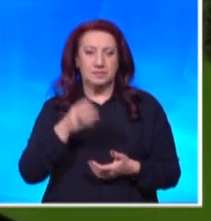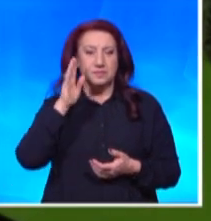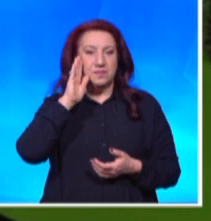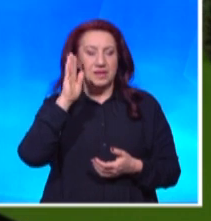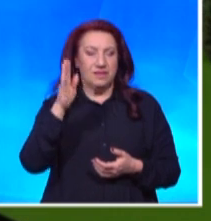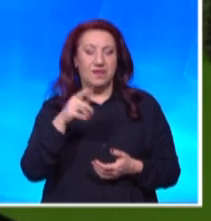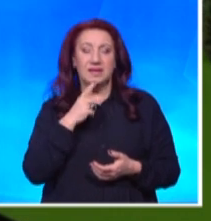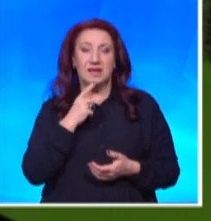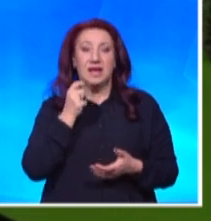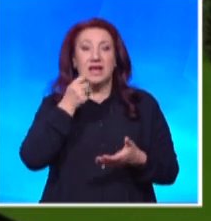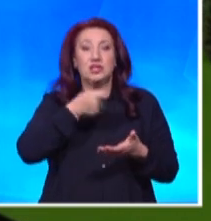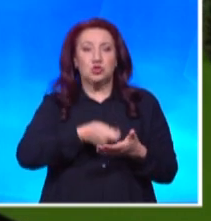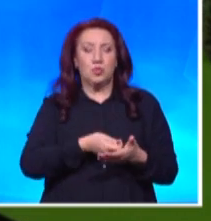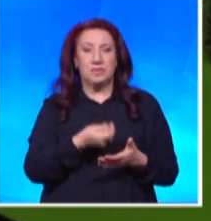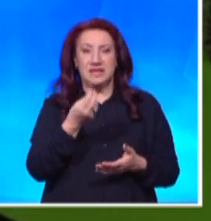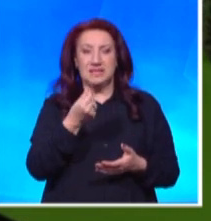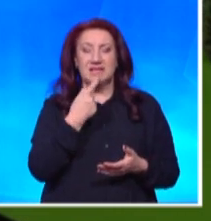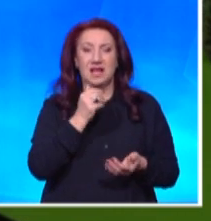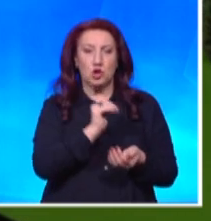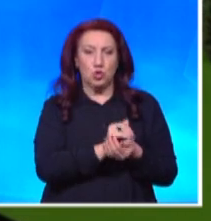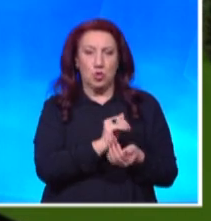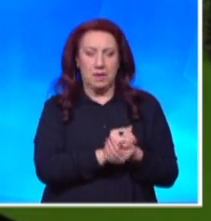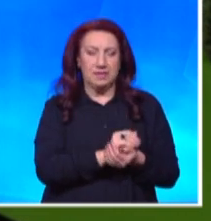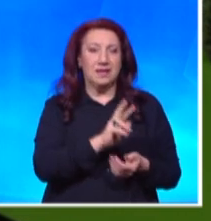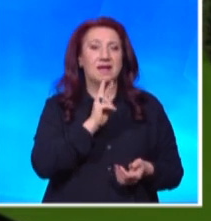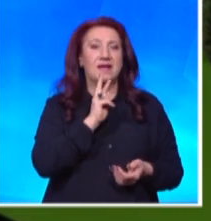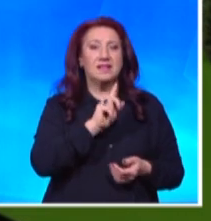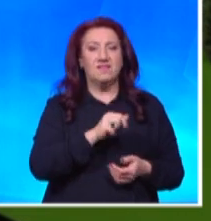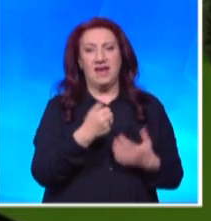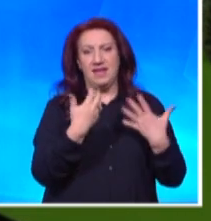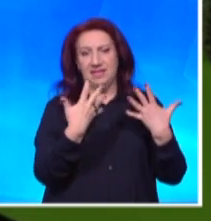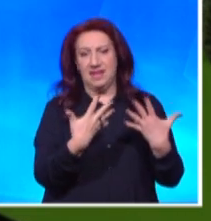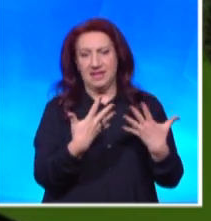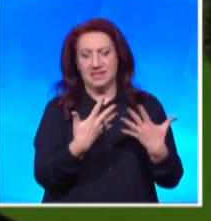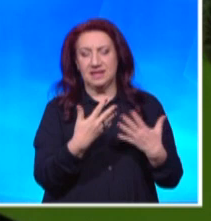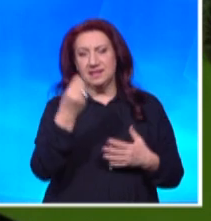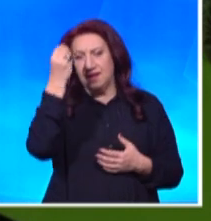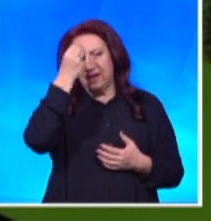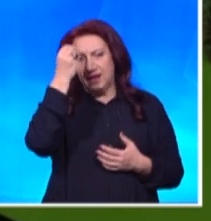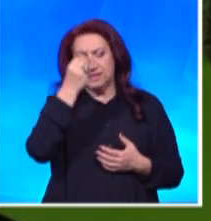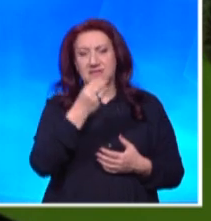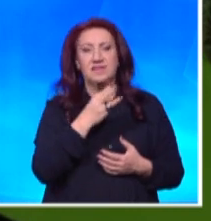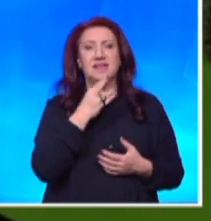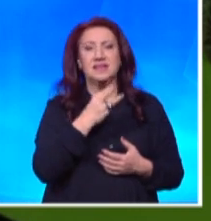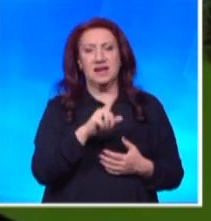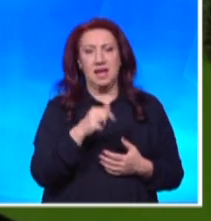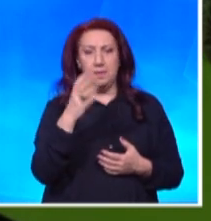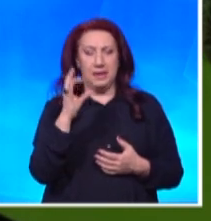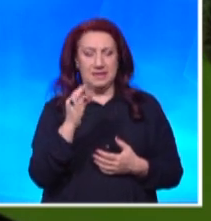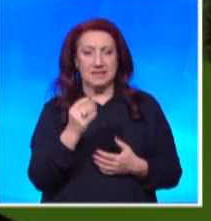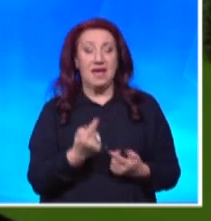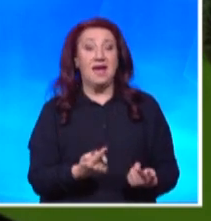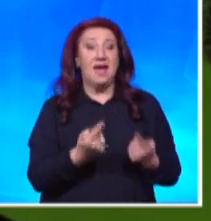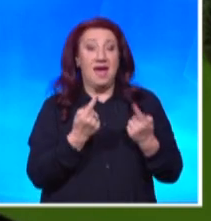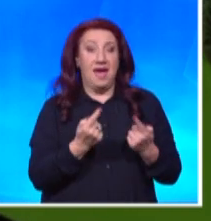Здравейте! Изкупните цени на доматите през февруари са били 2 лева и 10 стотинки, а на краставиците 3,50. На едро цените